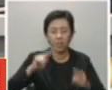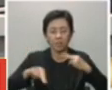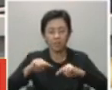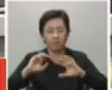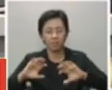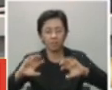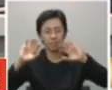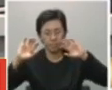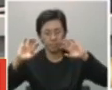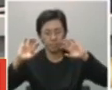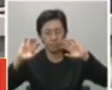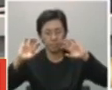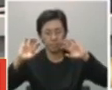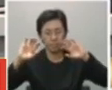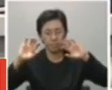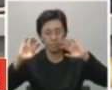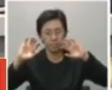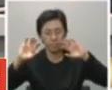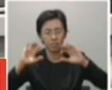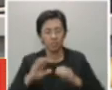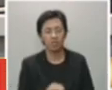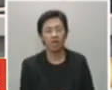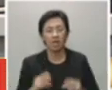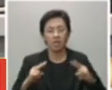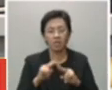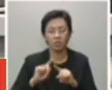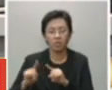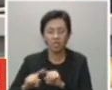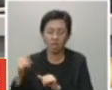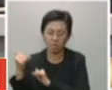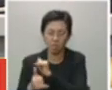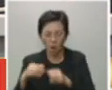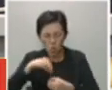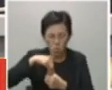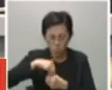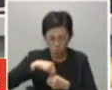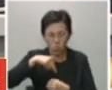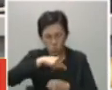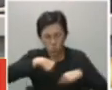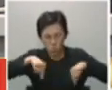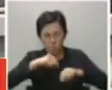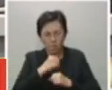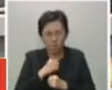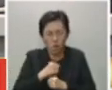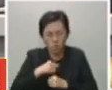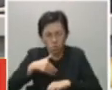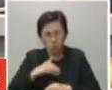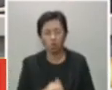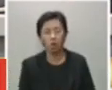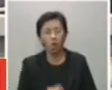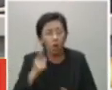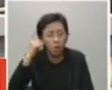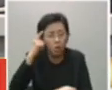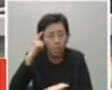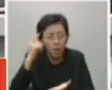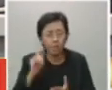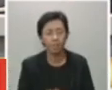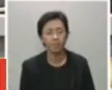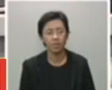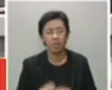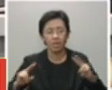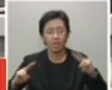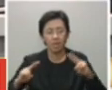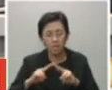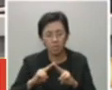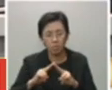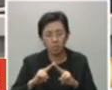ใจมีข้าราชการจากทุกกระทรวงครับเขาต้องมาประจำการกันอยู่ที่นี่ท่านเชื่อไหมครับในกระทรวงกับ